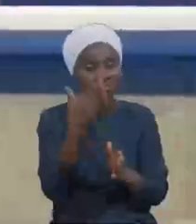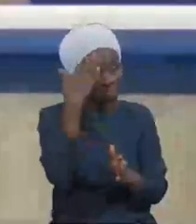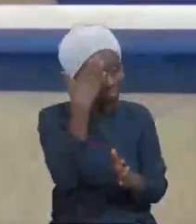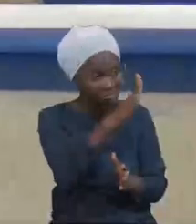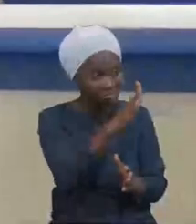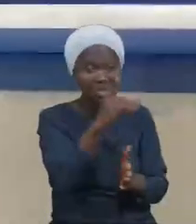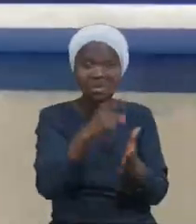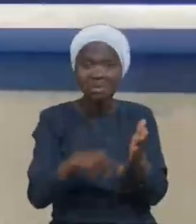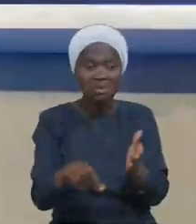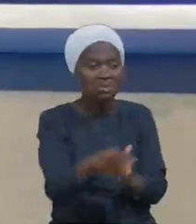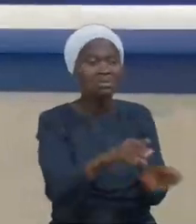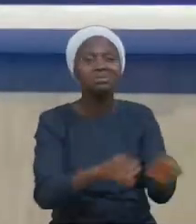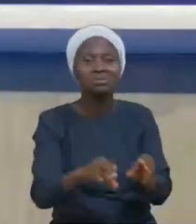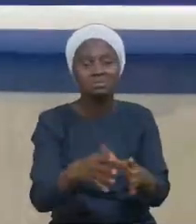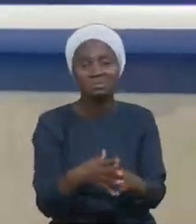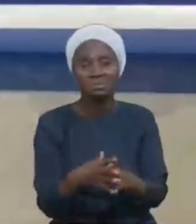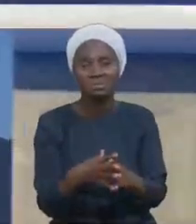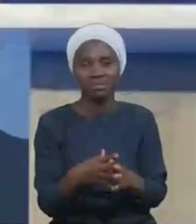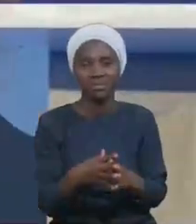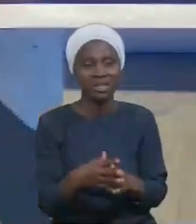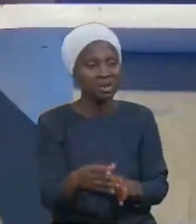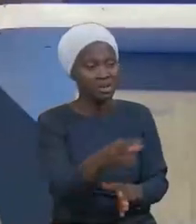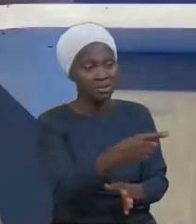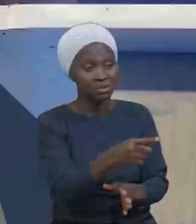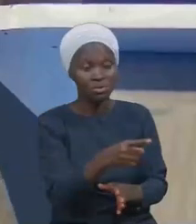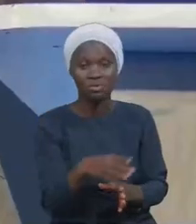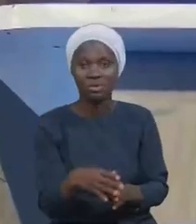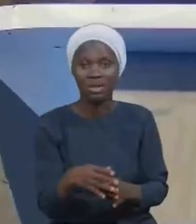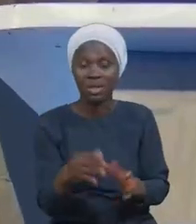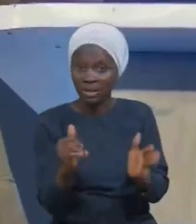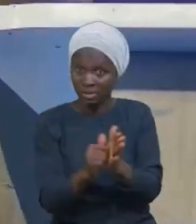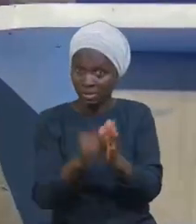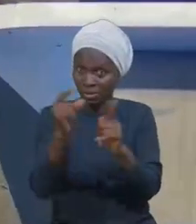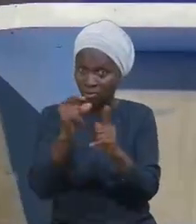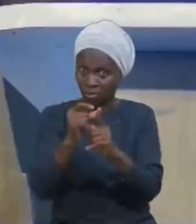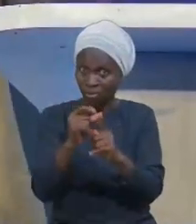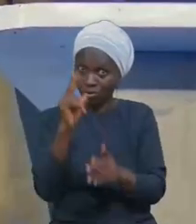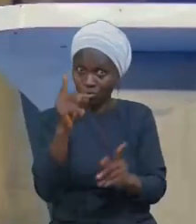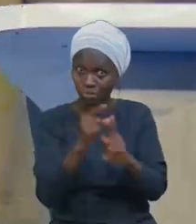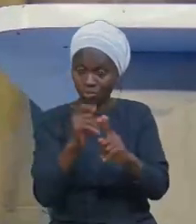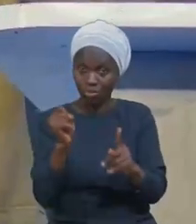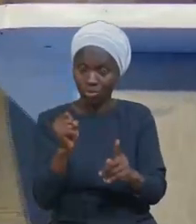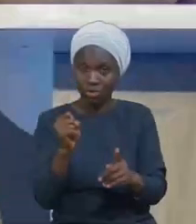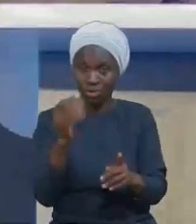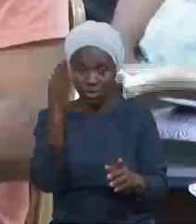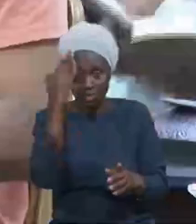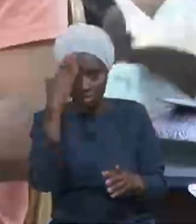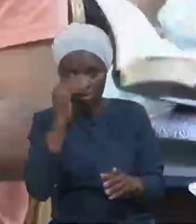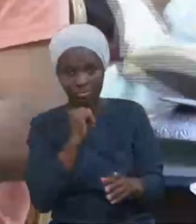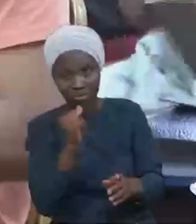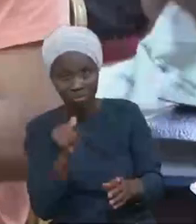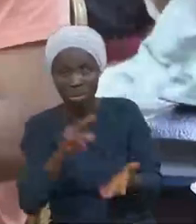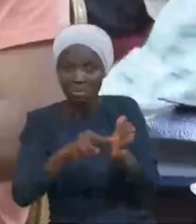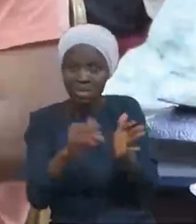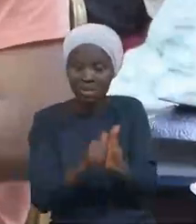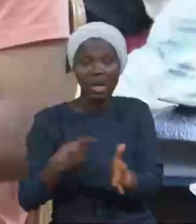qu'ils font. Ces mots ne savent pas veut dire que nous sommes ignorants. Nous ne